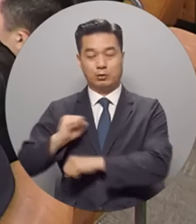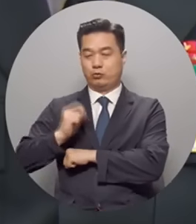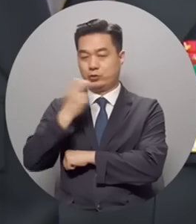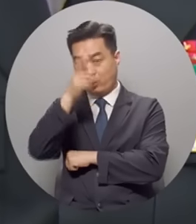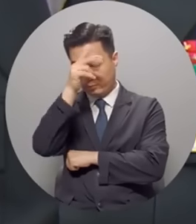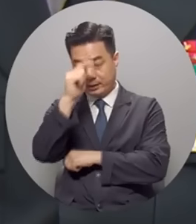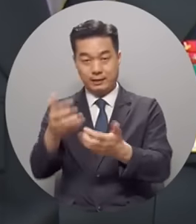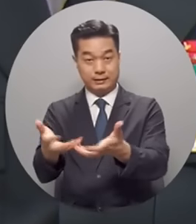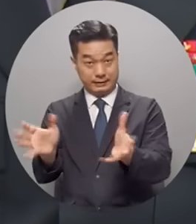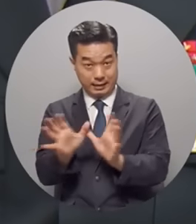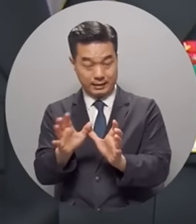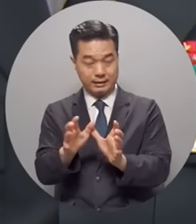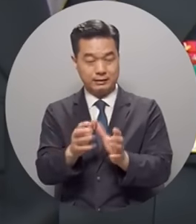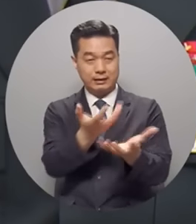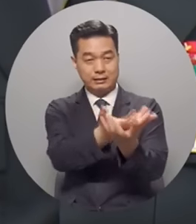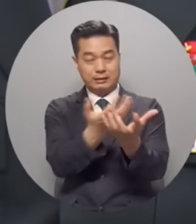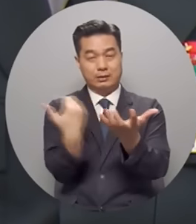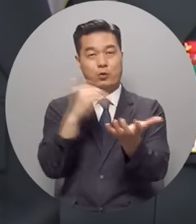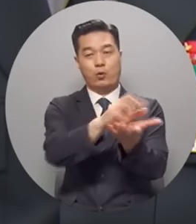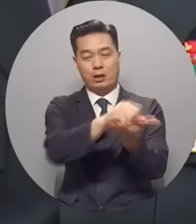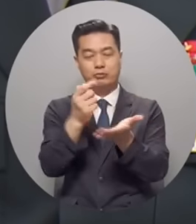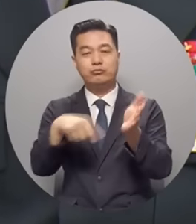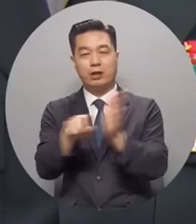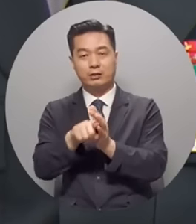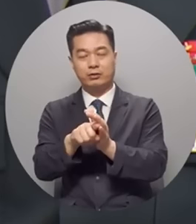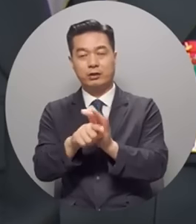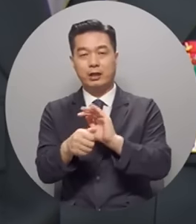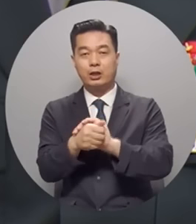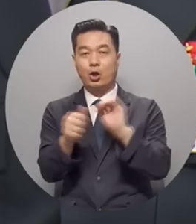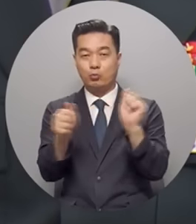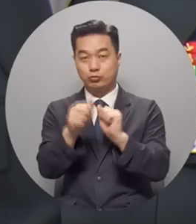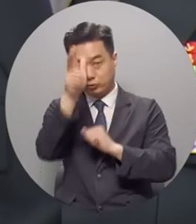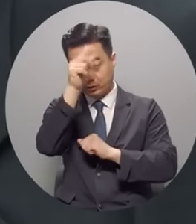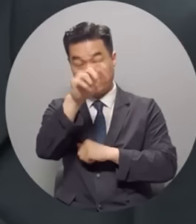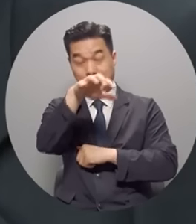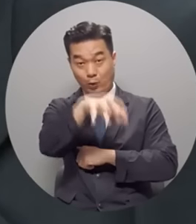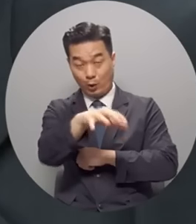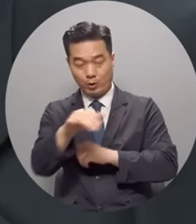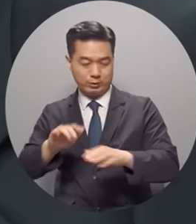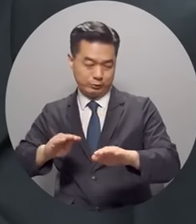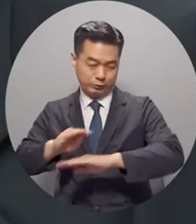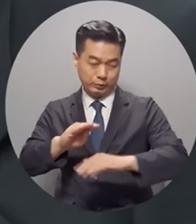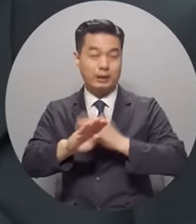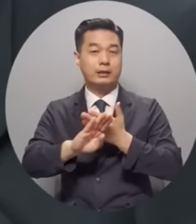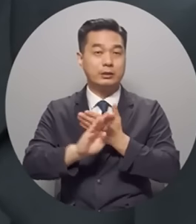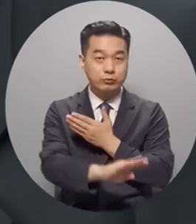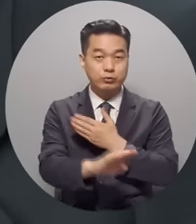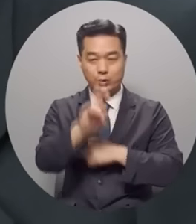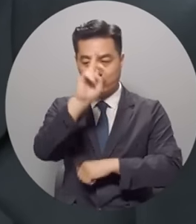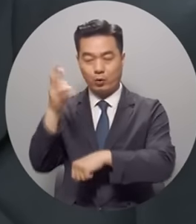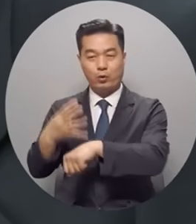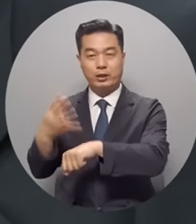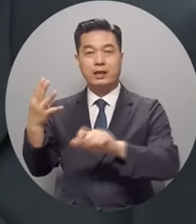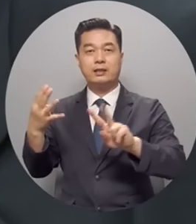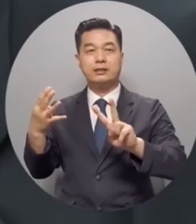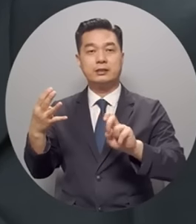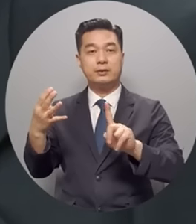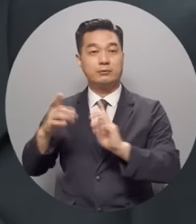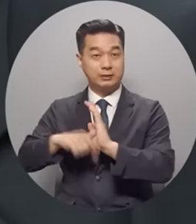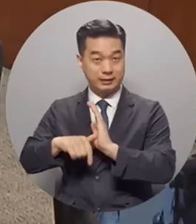기록 회수를 위해 경북경찰청으로 출발한 직후였습니다. 그리고 오후 4시 21분, 윤 대통령이 신